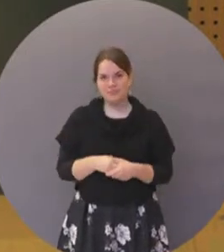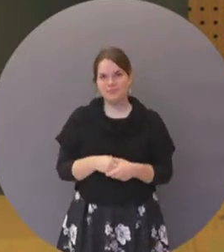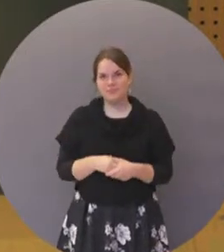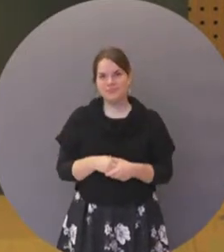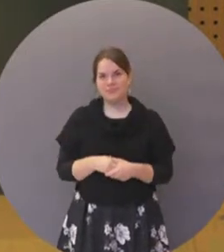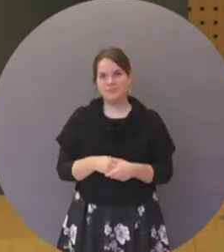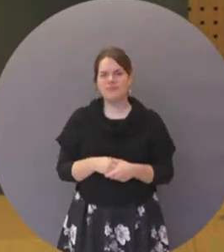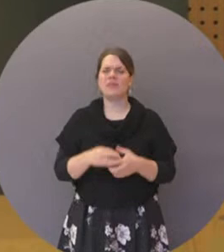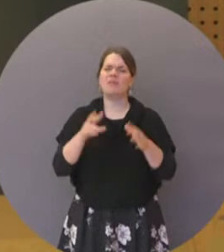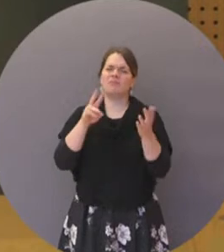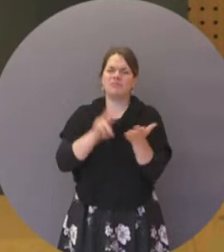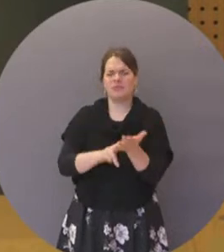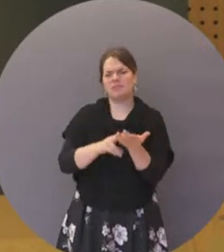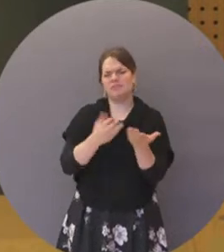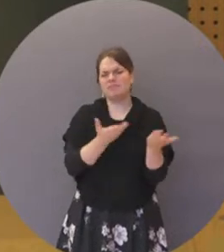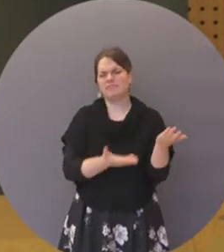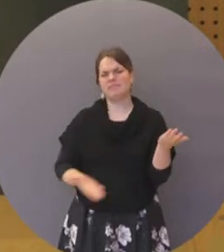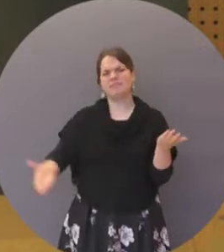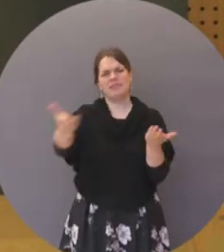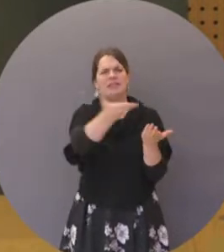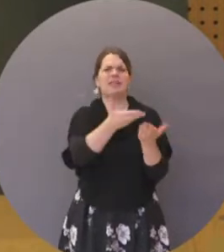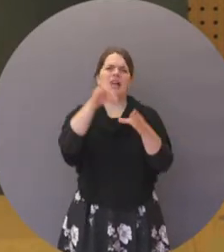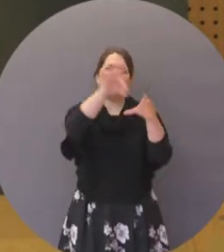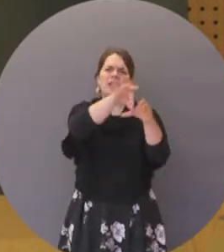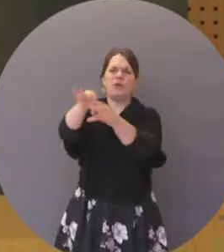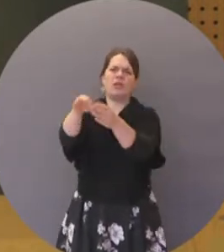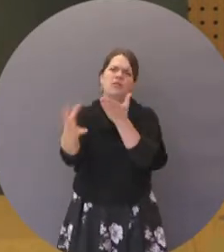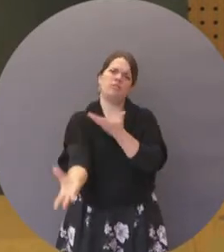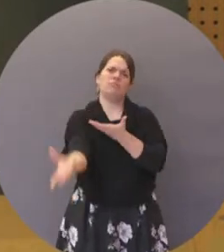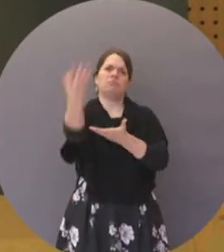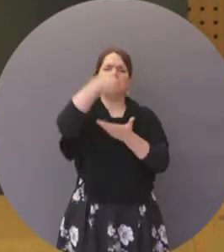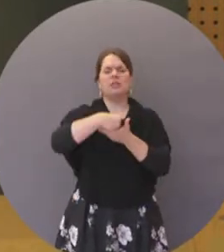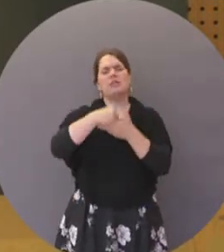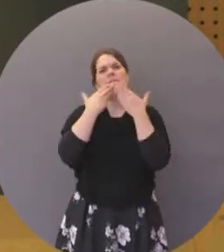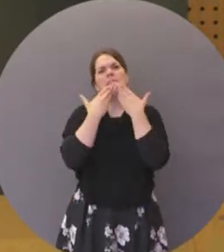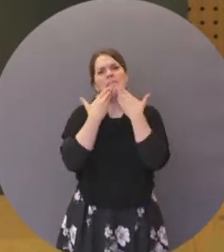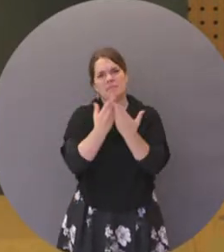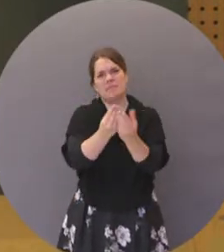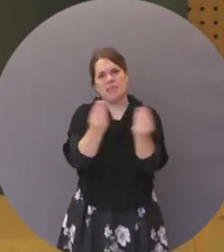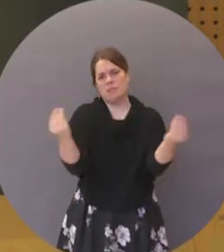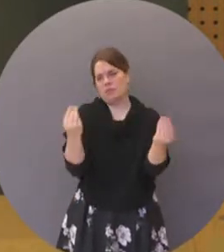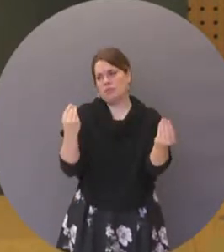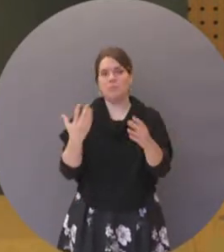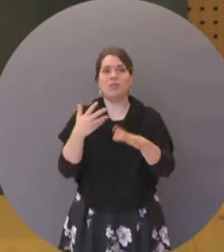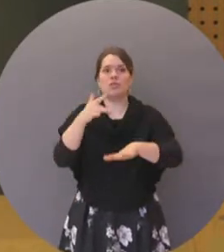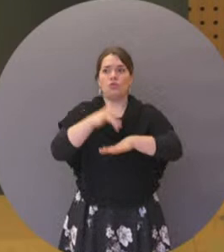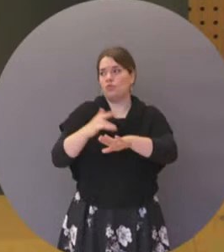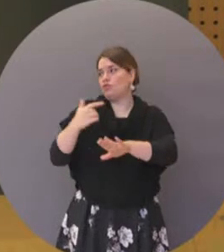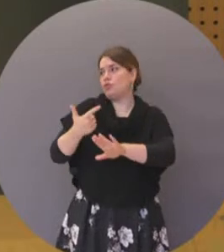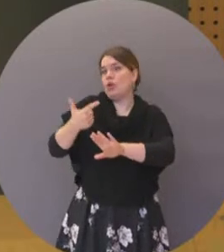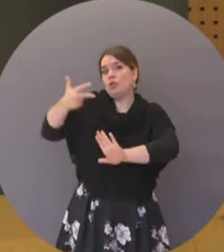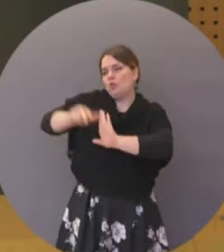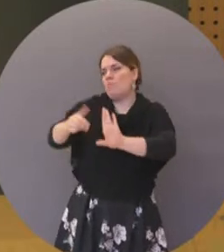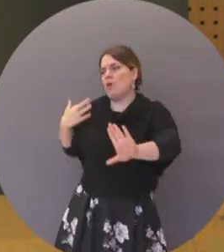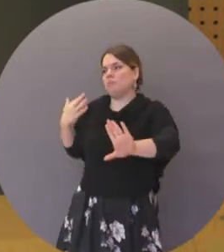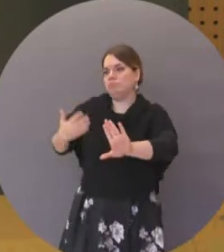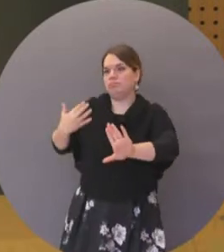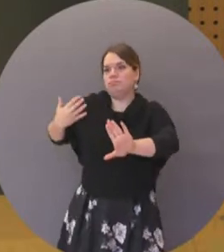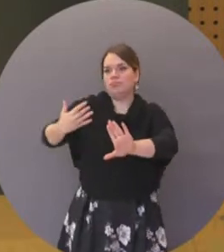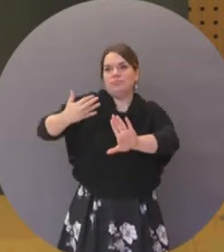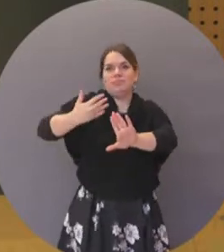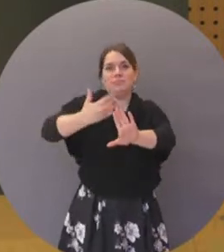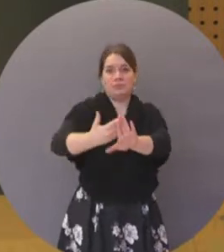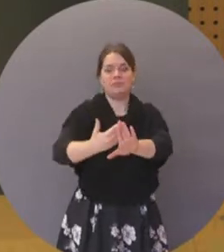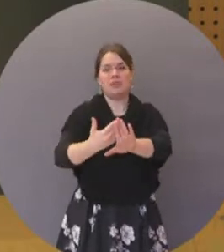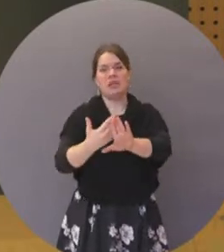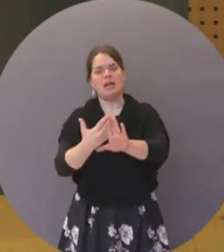remercier l'ensemble des élus qui ont aussi participé lors de ces trois dernières séances à porter la voix des collègues et